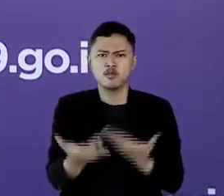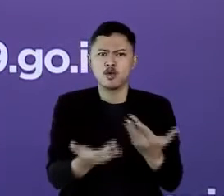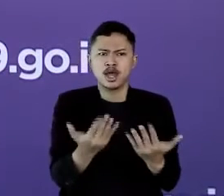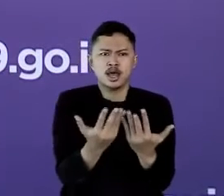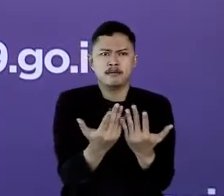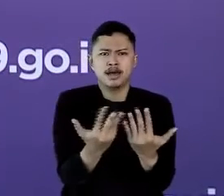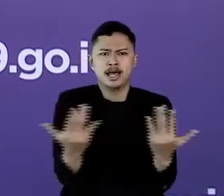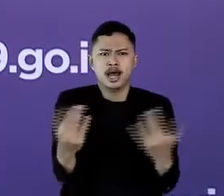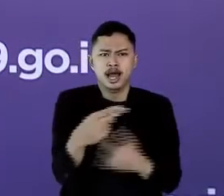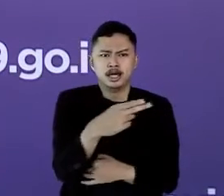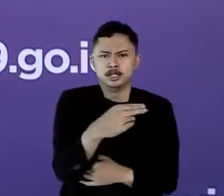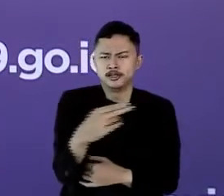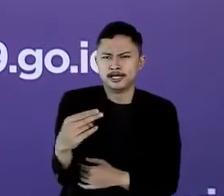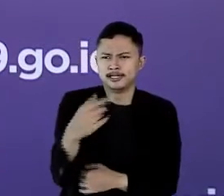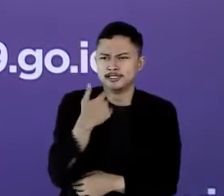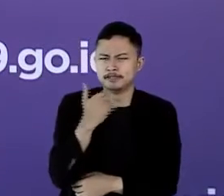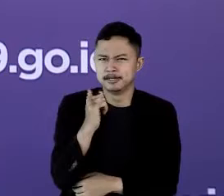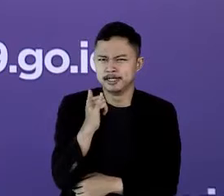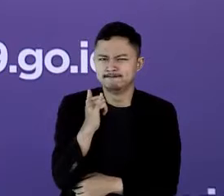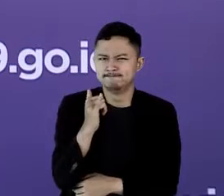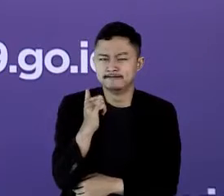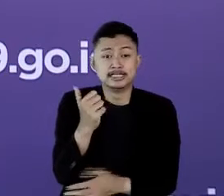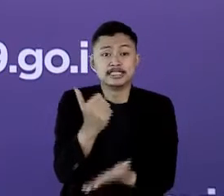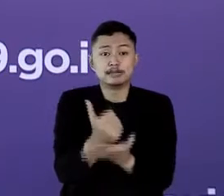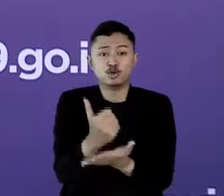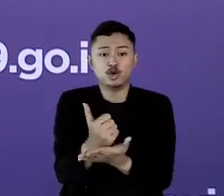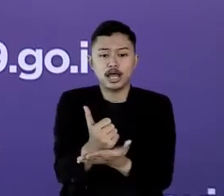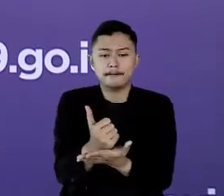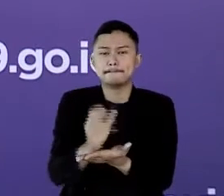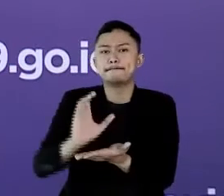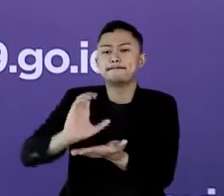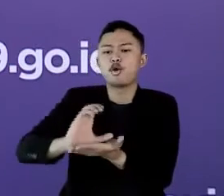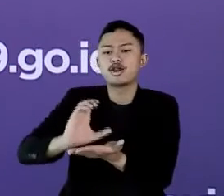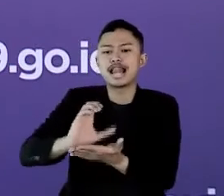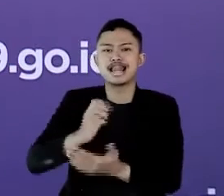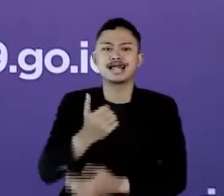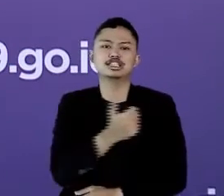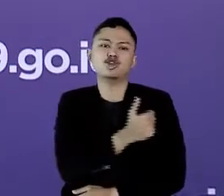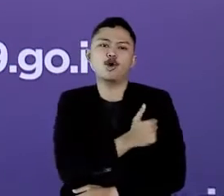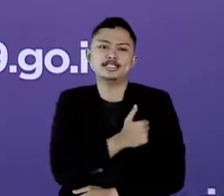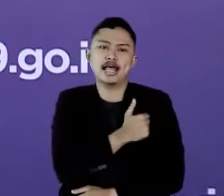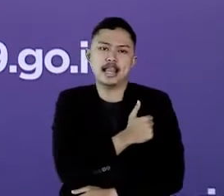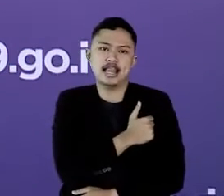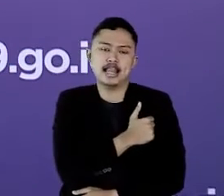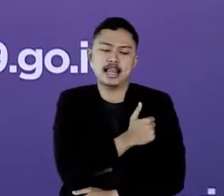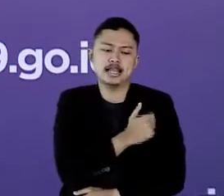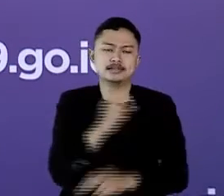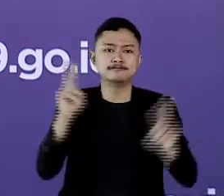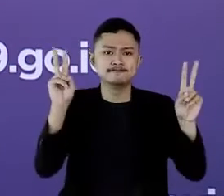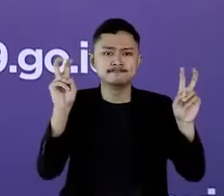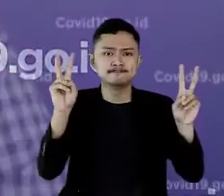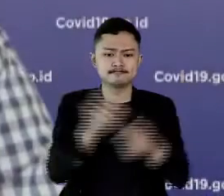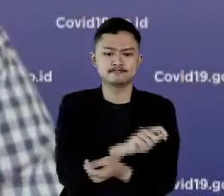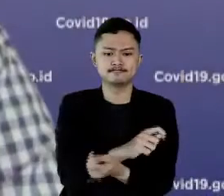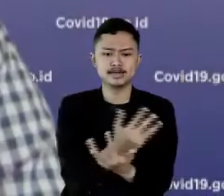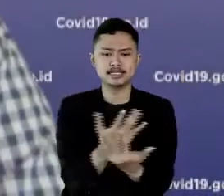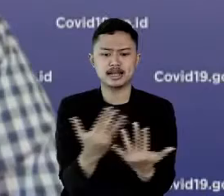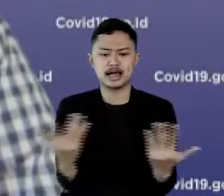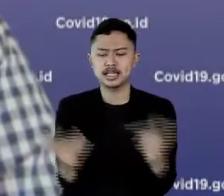dari masyarakat Indonesia sendiri, bagaimana sebetulnya modal sosial untuk melakukan perubahan ini, Pak Diki?